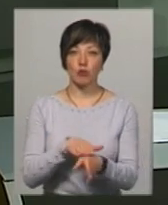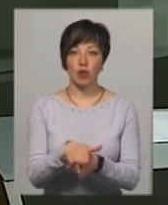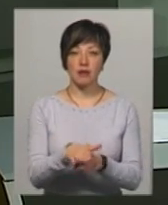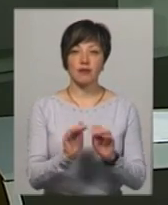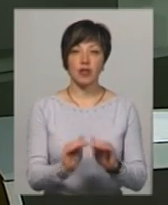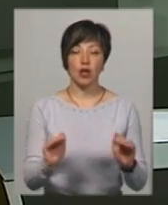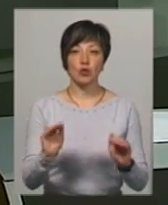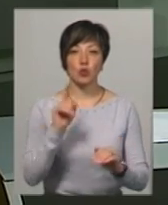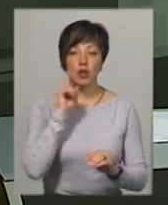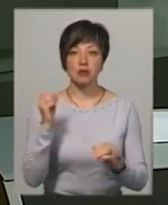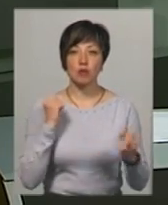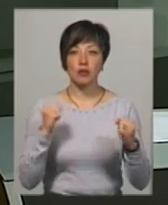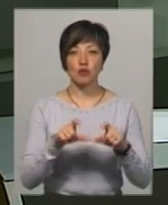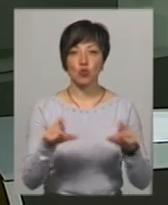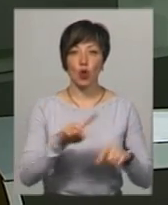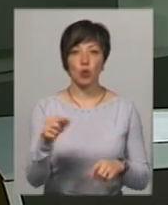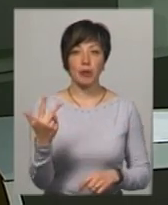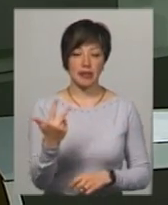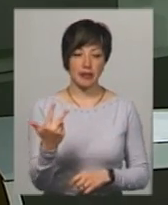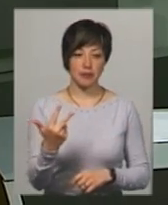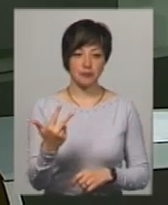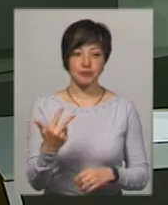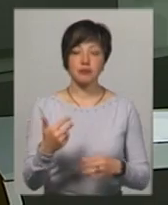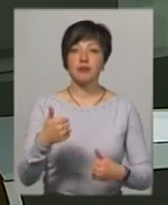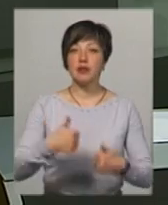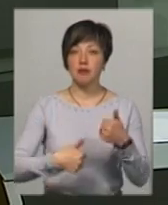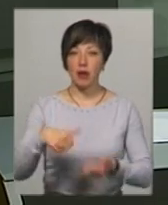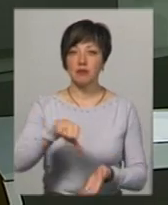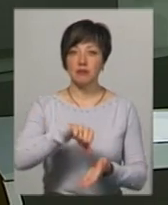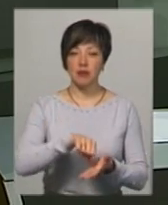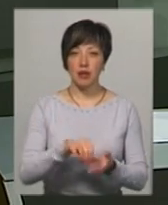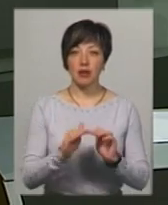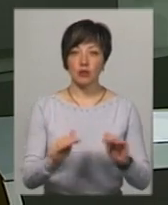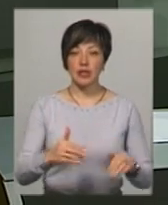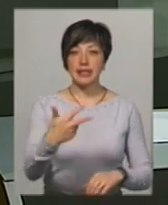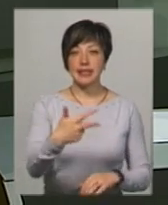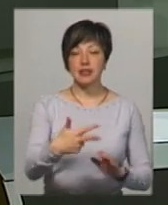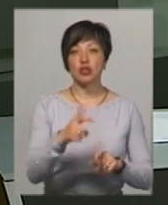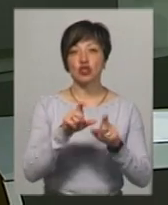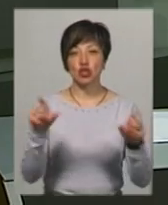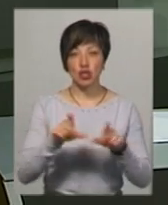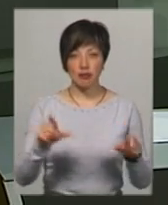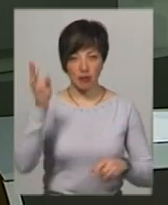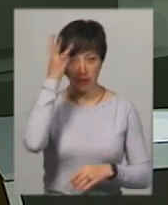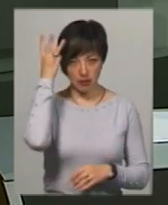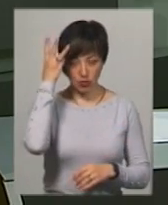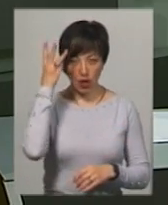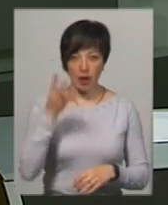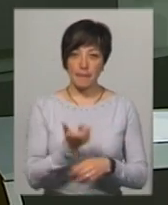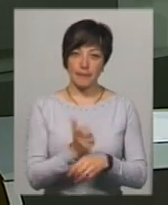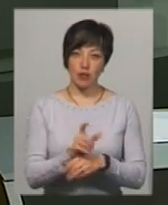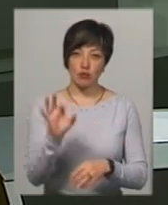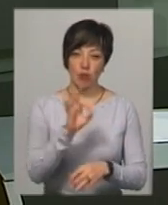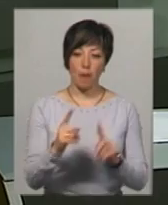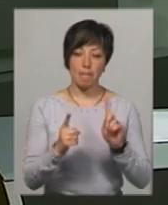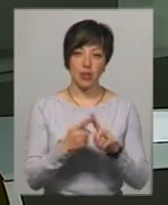у дитячо-юнацькій спортивній школі номер 3. У змаганнях взяли участь учні 30 шкіл обласного центру. Більше про